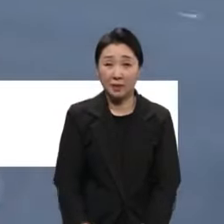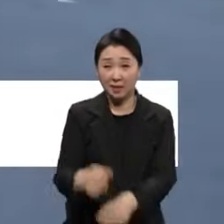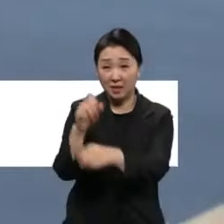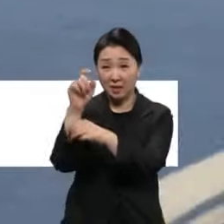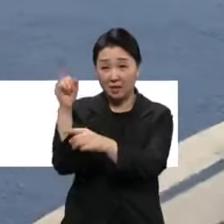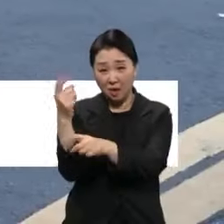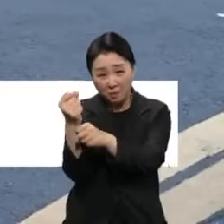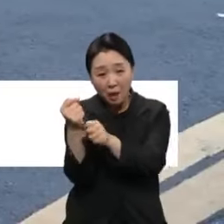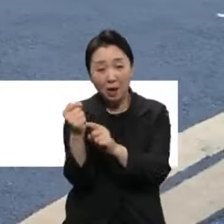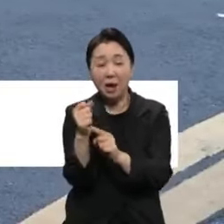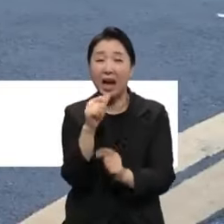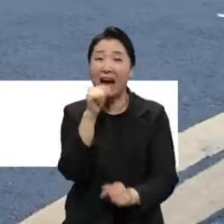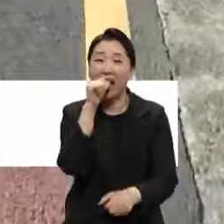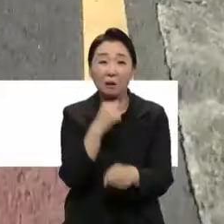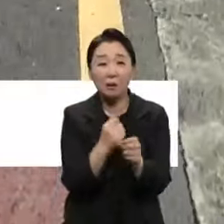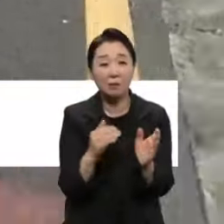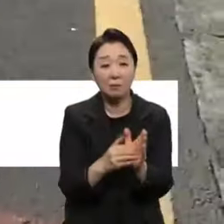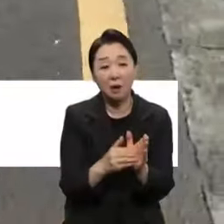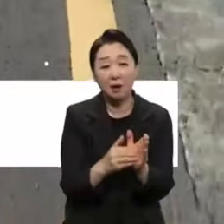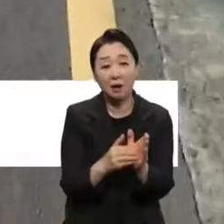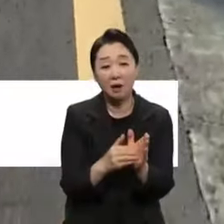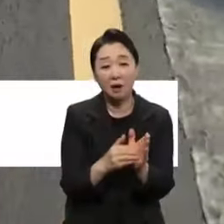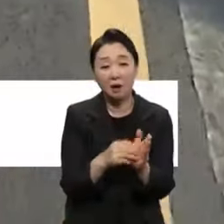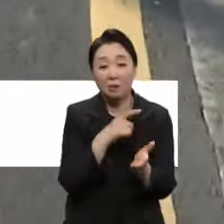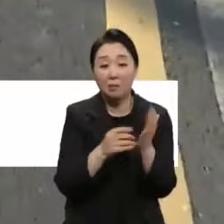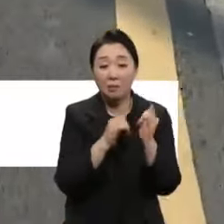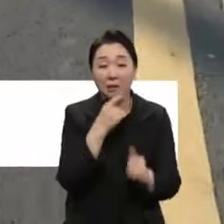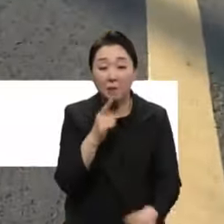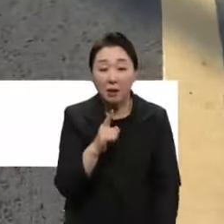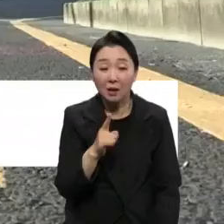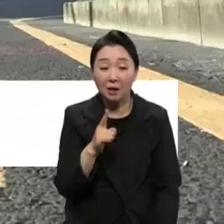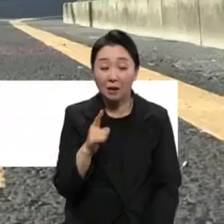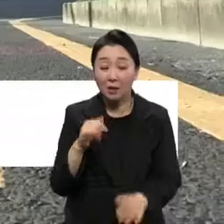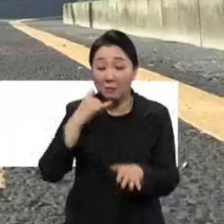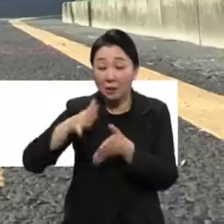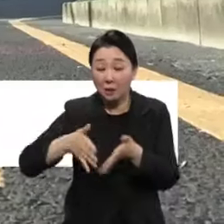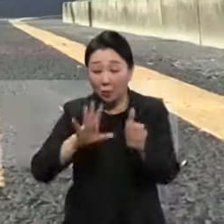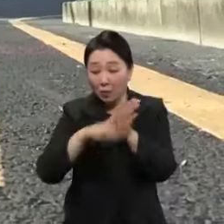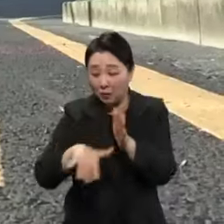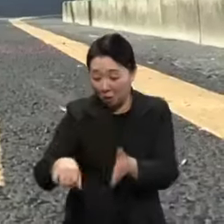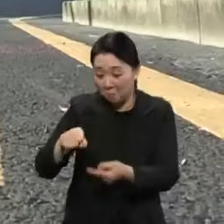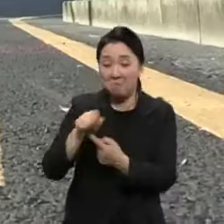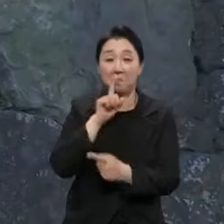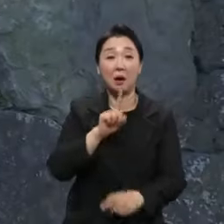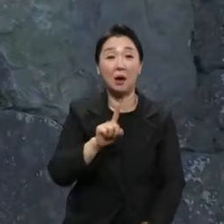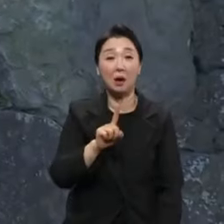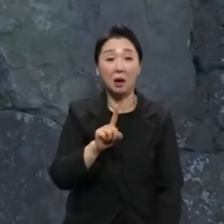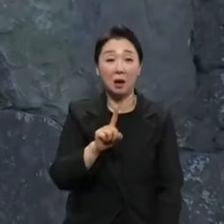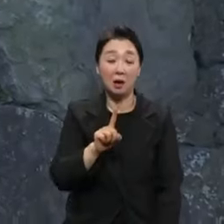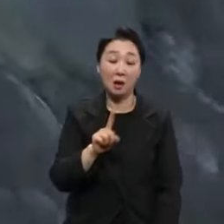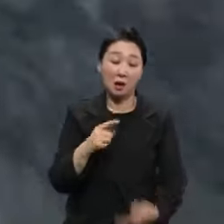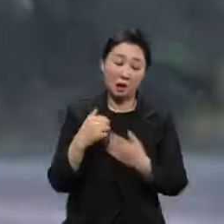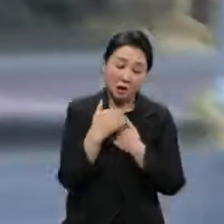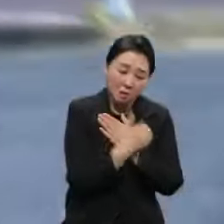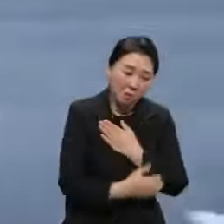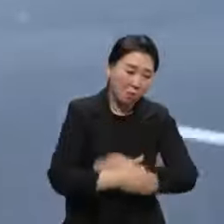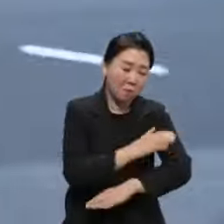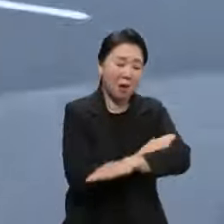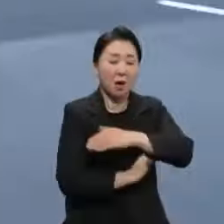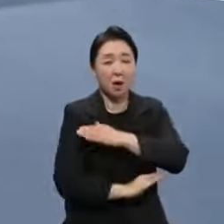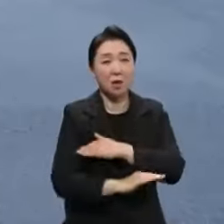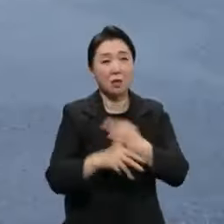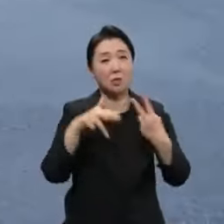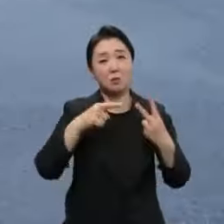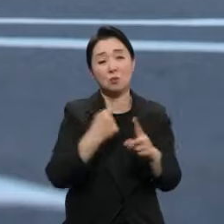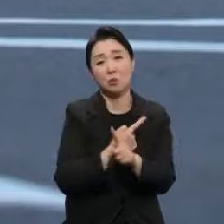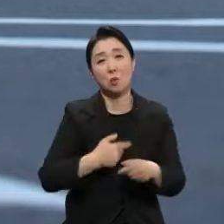피의자 진술로는 해안도로를 가다가 주웠다고 합니다. 피해자는 몸과 팔에 2주 치료가 필요한 타박상을